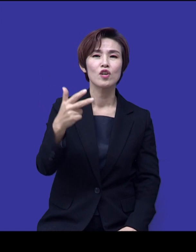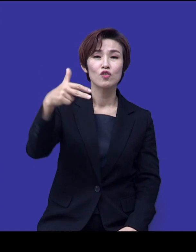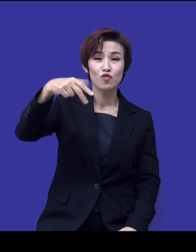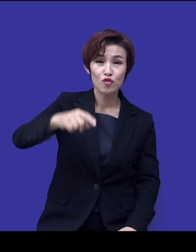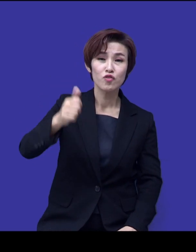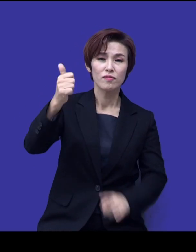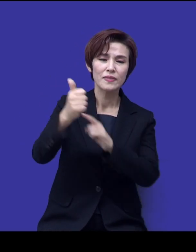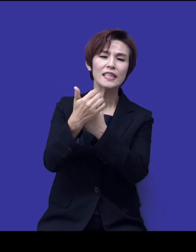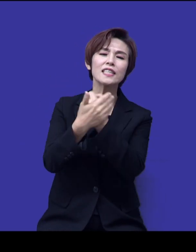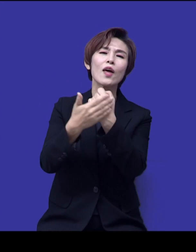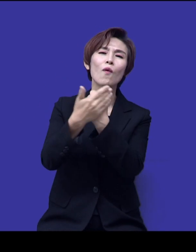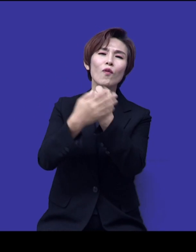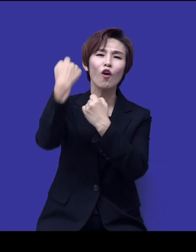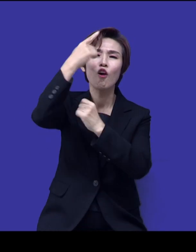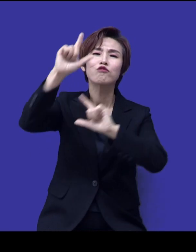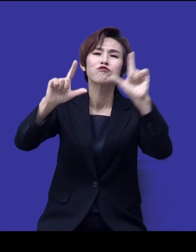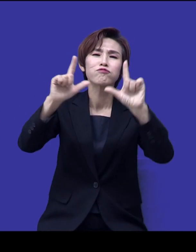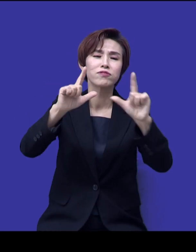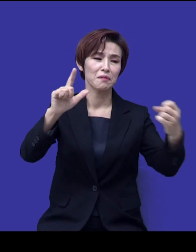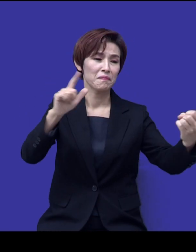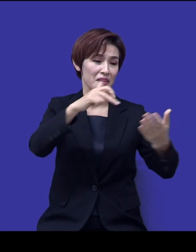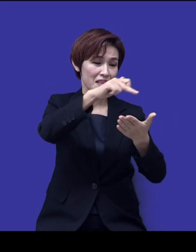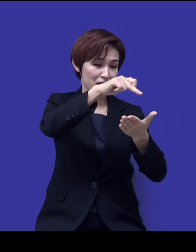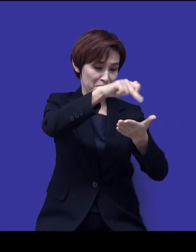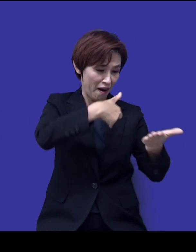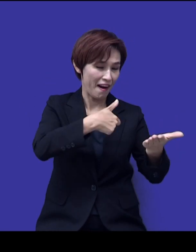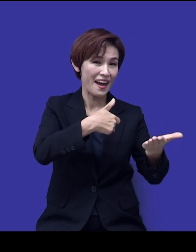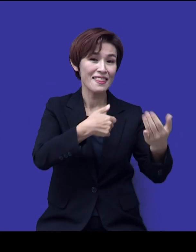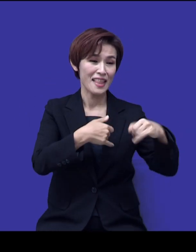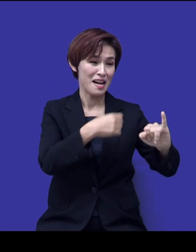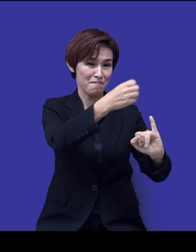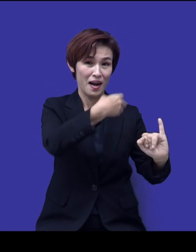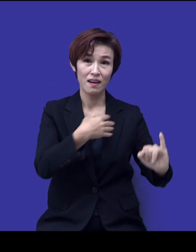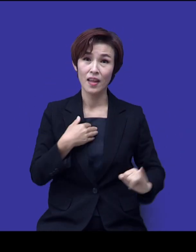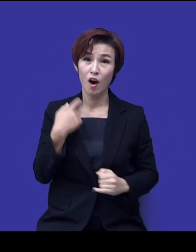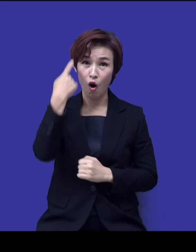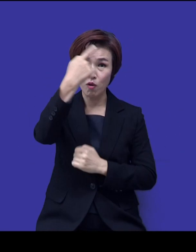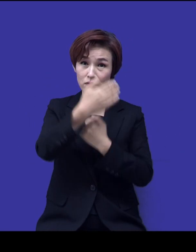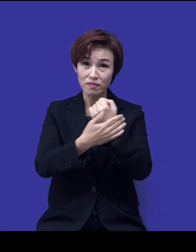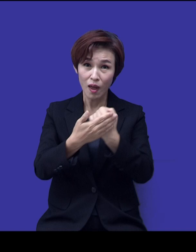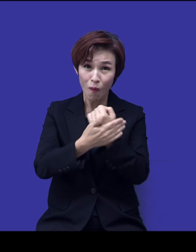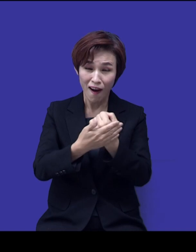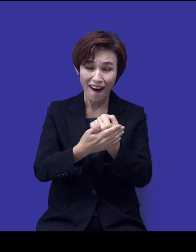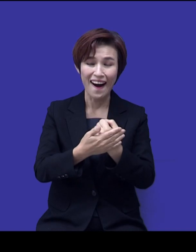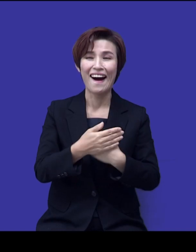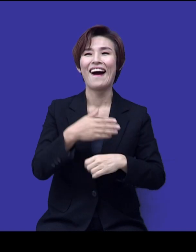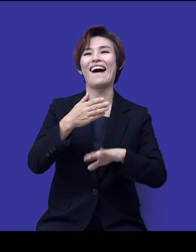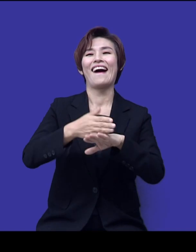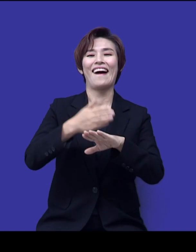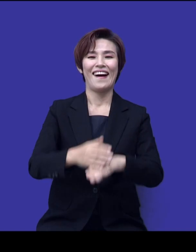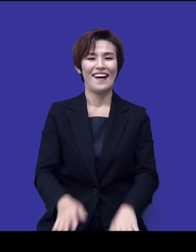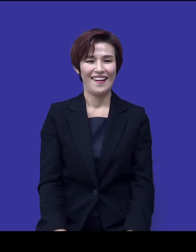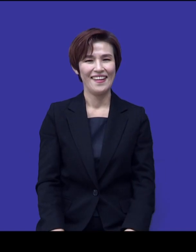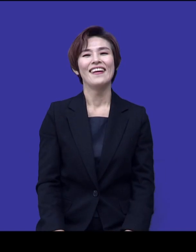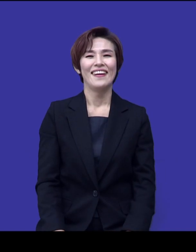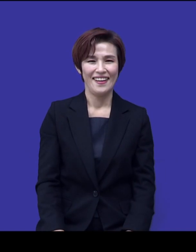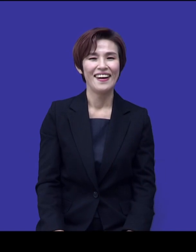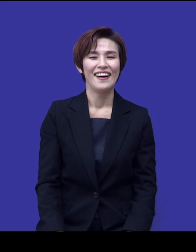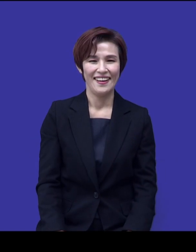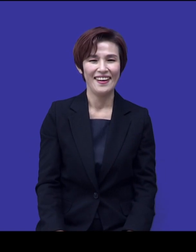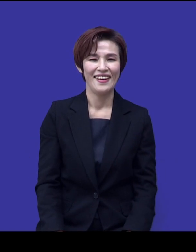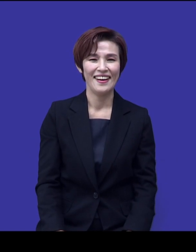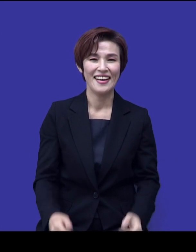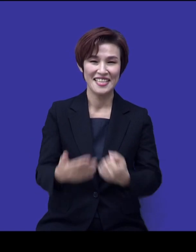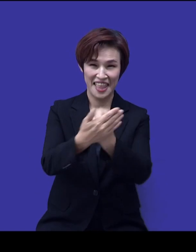씨도 참 은혜롭게 생겼어 이런다. 은혜롭게 생겼다고요? 예. 아 제가 은혜롭게 감사합니다. 아 그래서 아 이게 은혜 나는 그냥 묻어가면